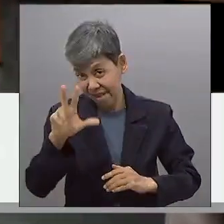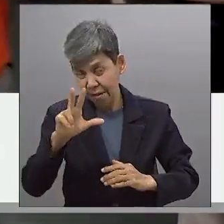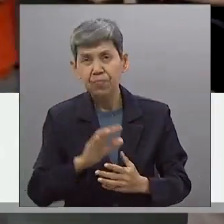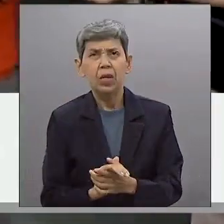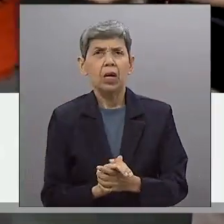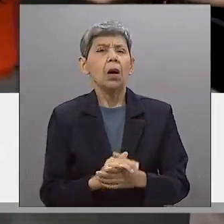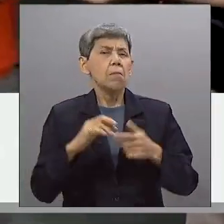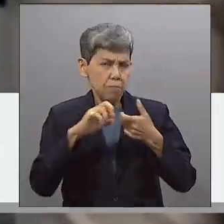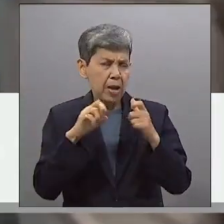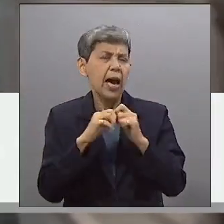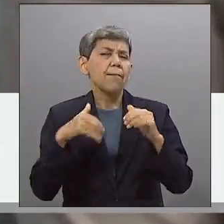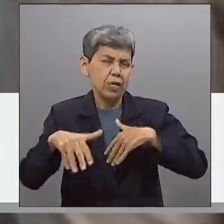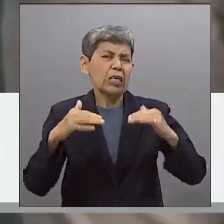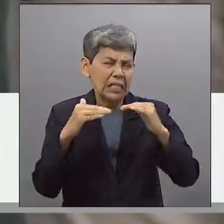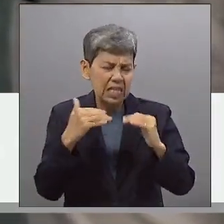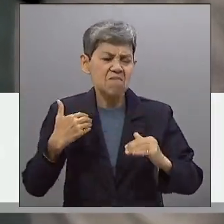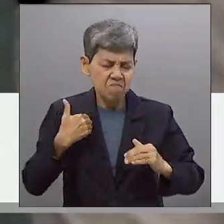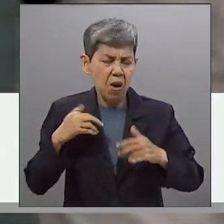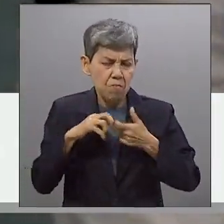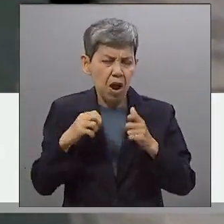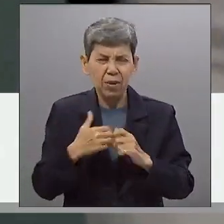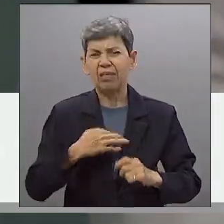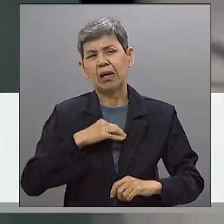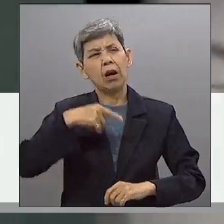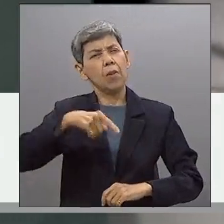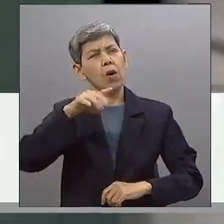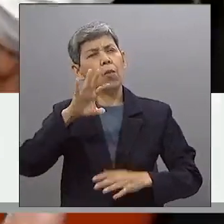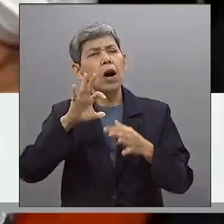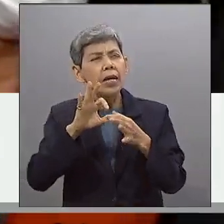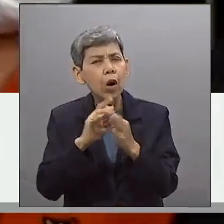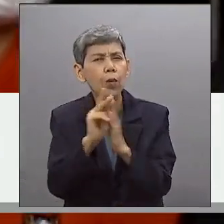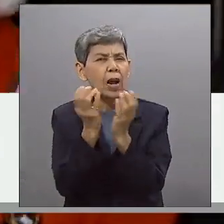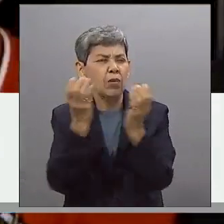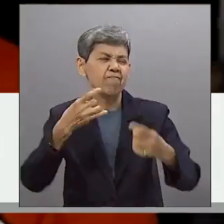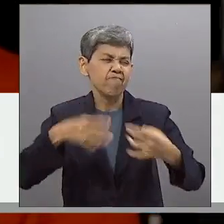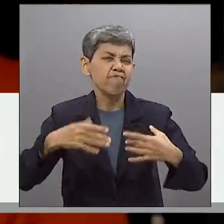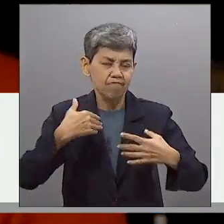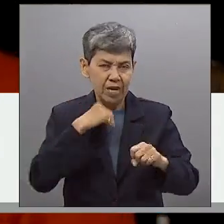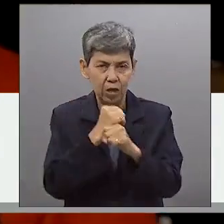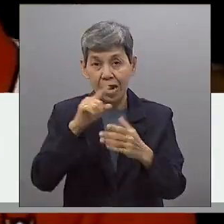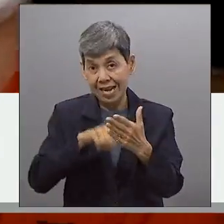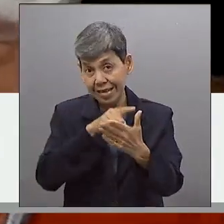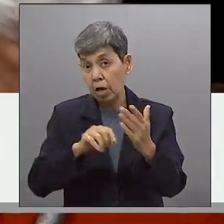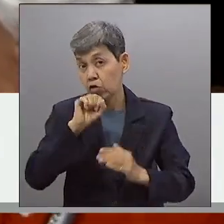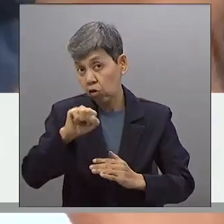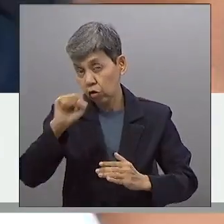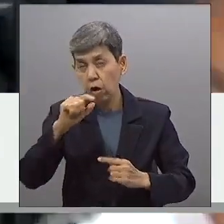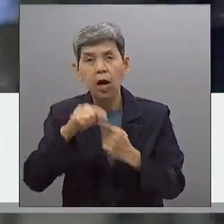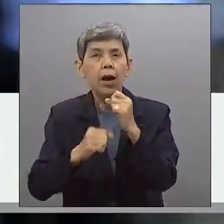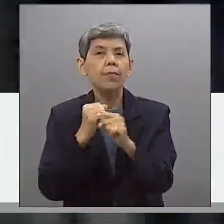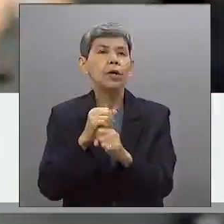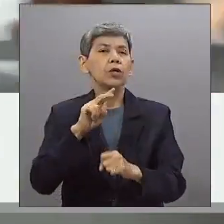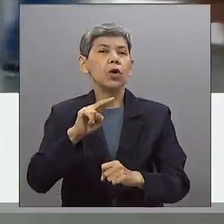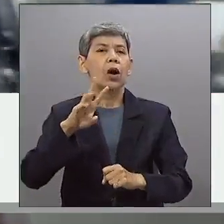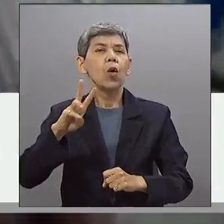กระทบสิทธิ์ประชาชนและอาจจะขัดกับพระราชบัญญัติประกอบรัฐรัฐธรรมนูญว่าด้วยการเลือกตั้งส.สปี 2561